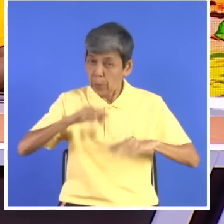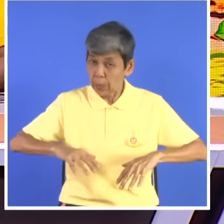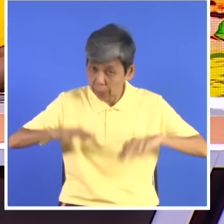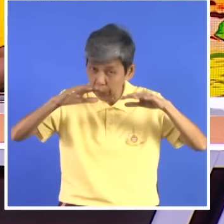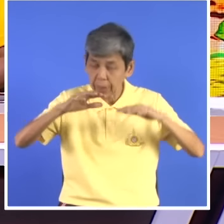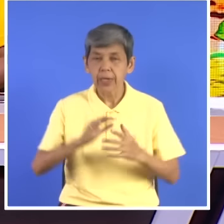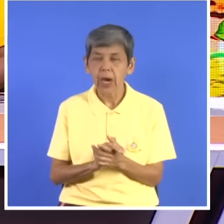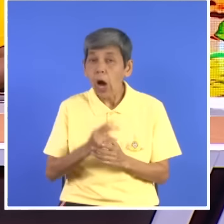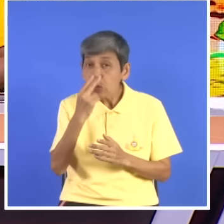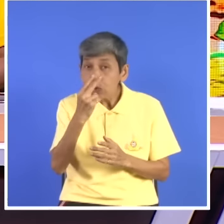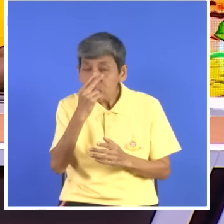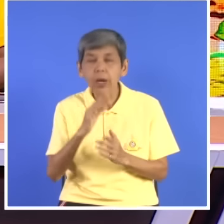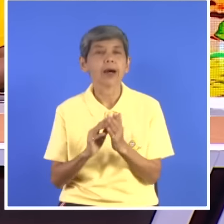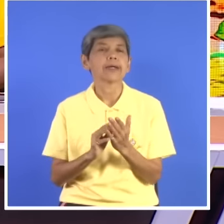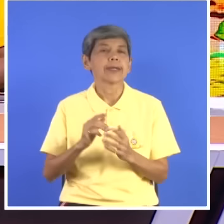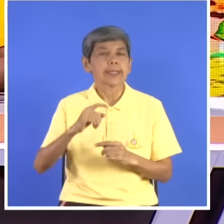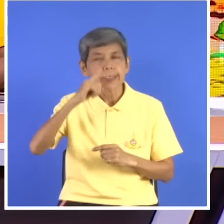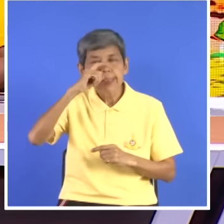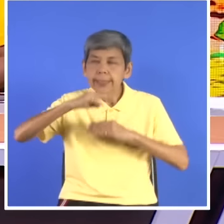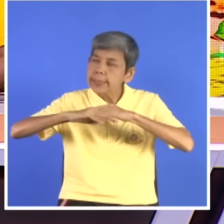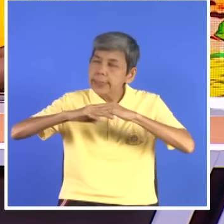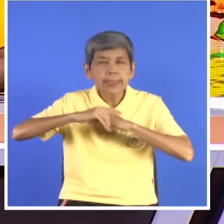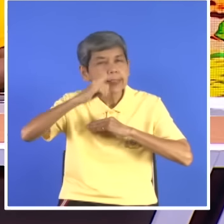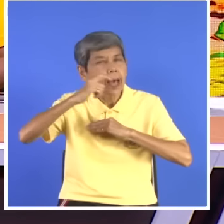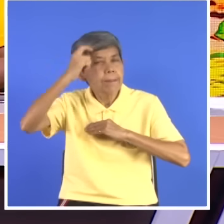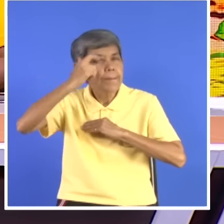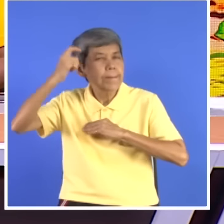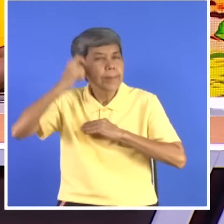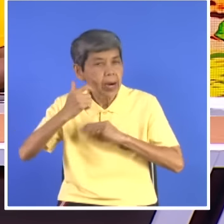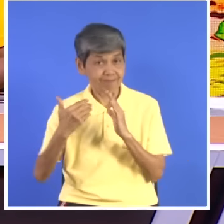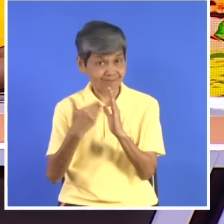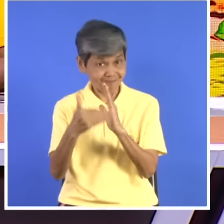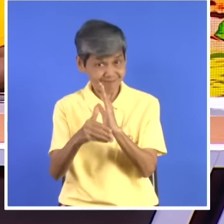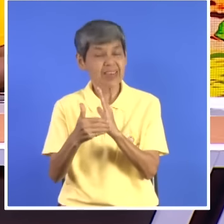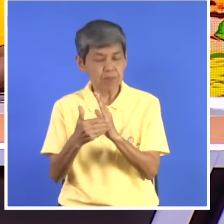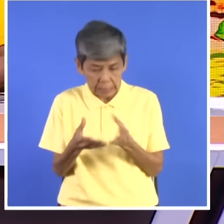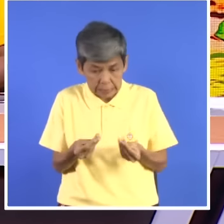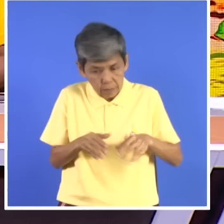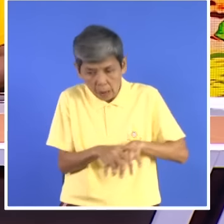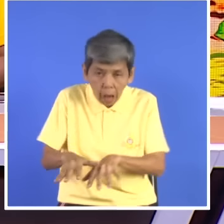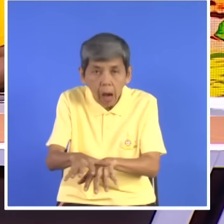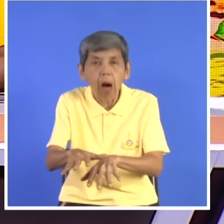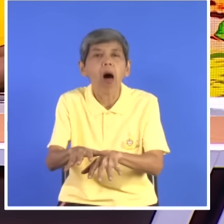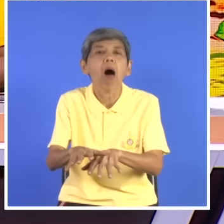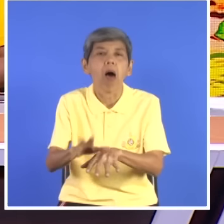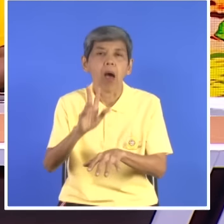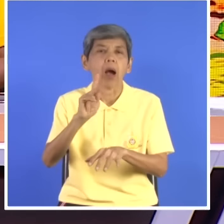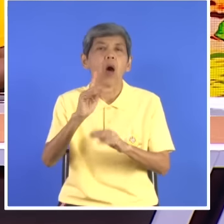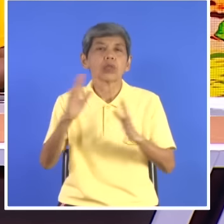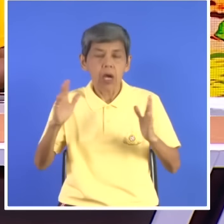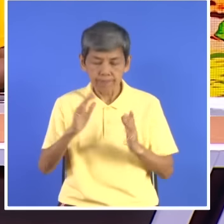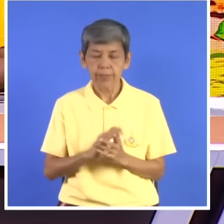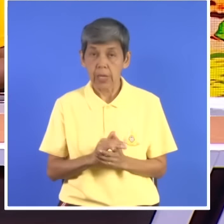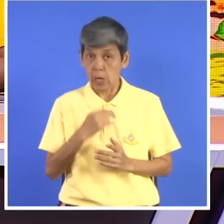ริมเมยอยู่ที่ชายแดนไทยเมียนมาเนี่ยนะครับแล้วก็อีสานเมื่อวานนี้นะครับดินก็สไลด์อยู่ที่เขาใหญ่นะครับเ